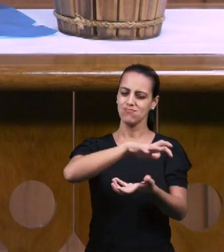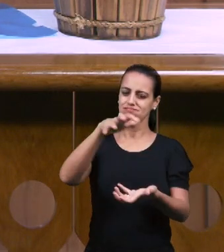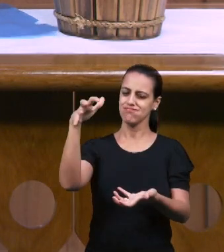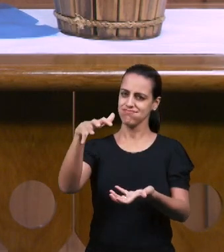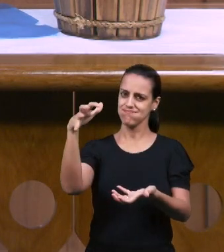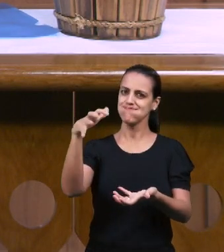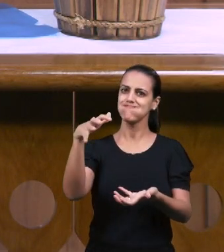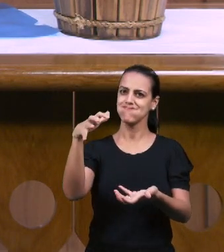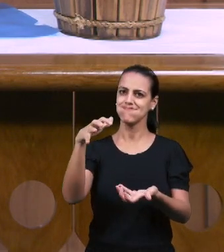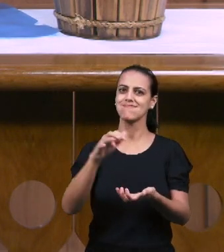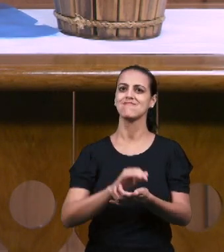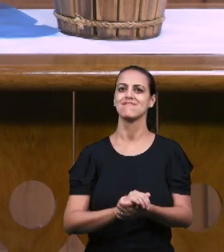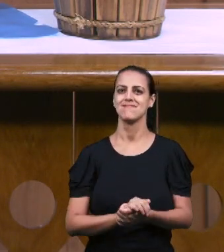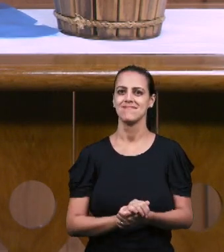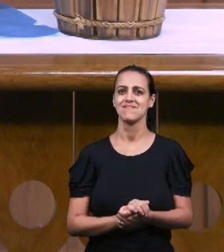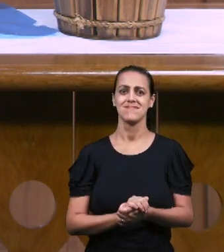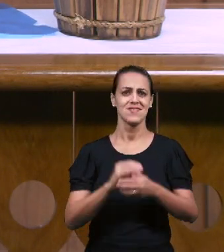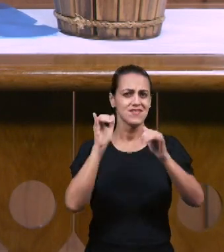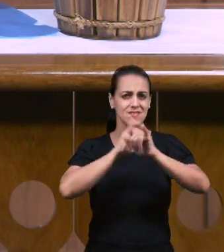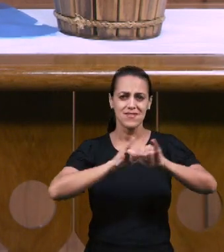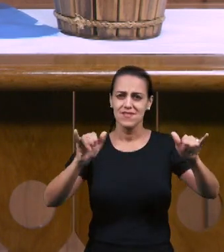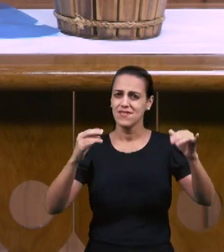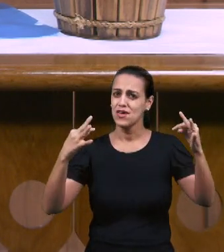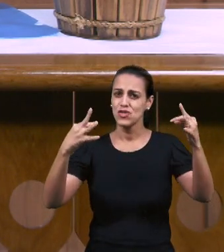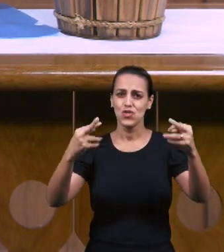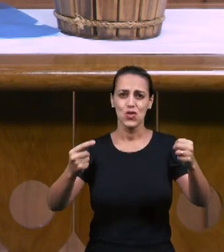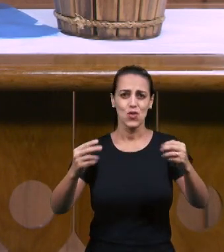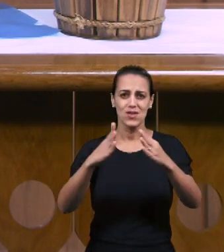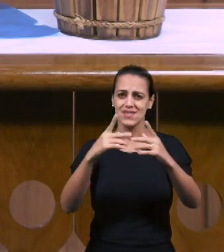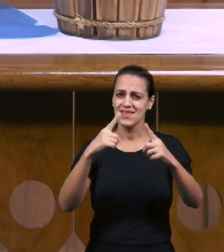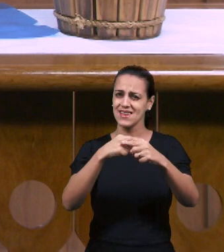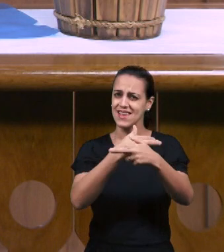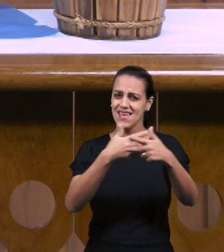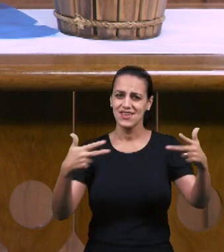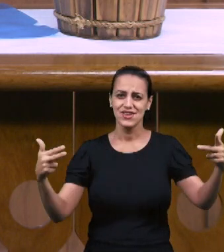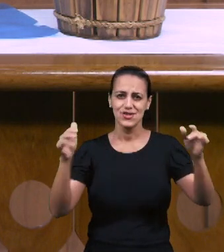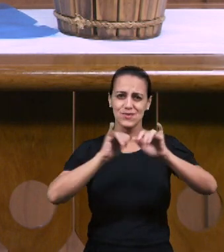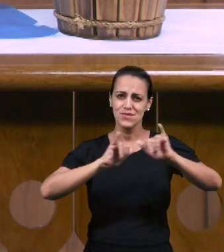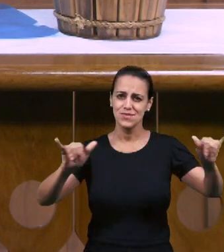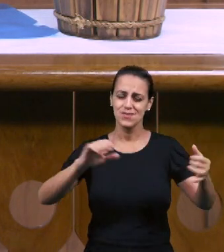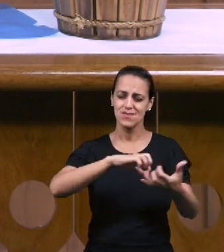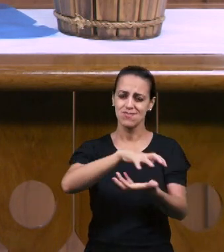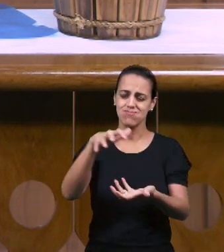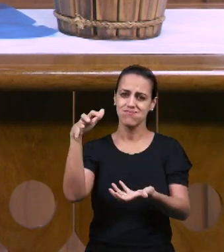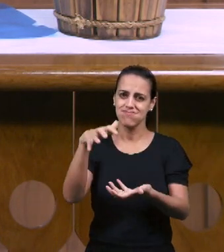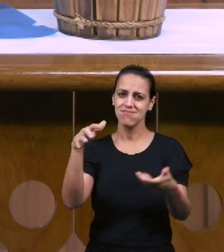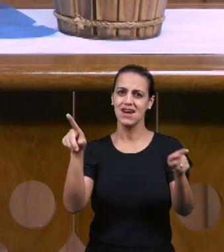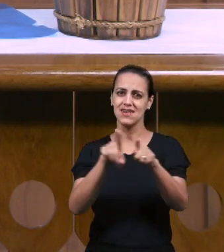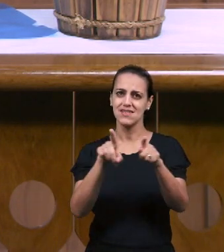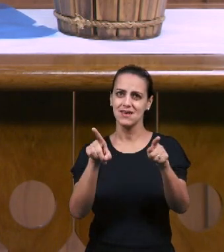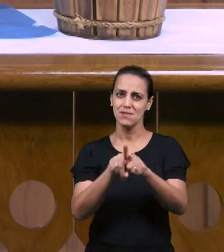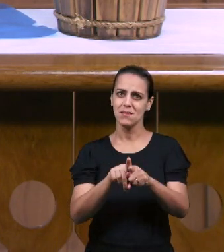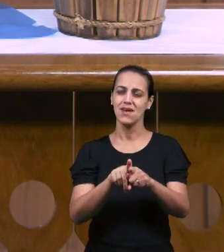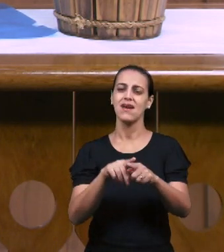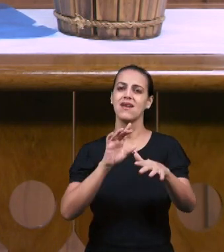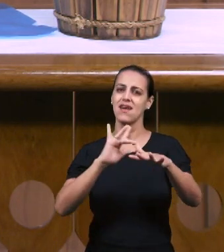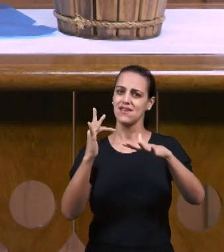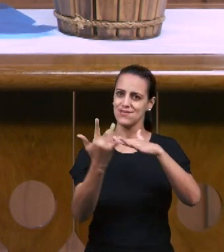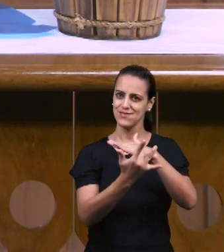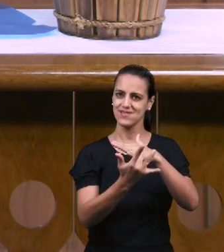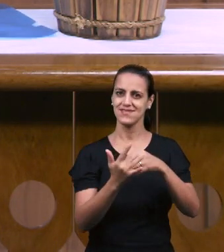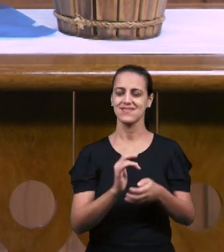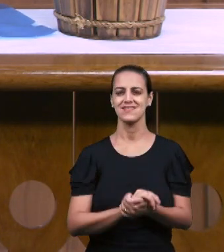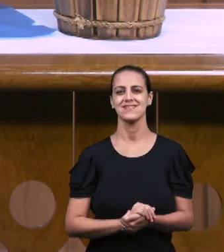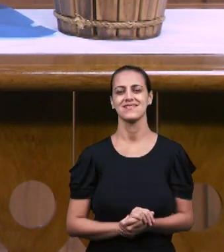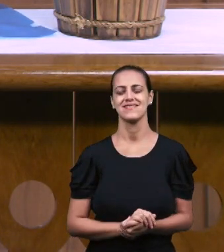Nous parlons à nos frères et sœurs de toutes nos églises, via satellite aussi, et via réseaux sociaux. Et